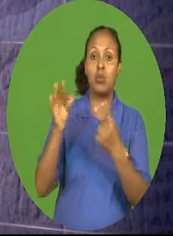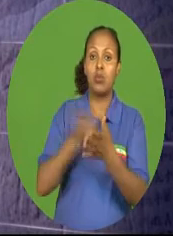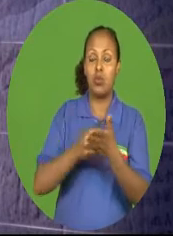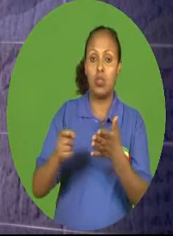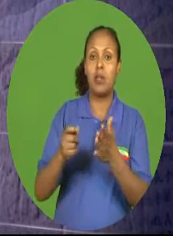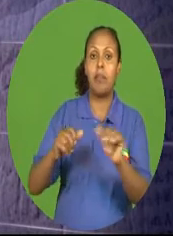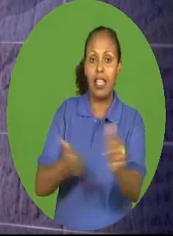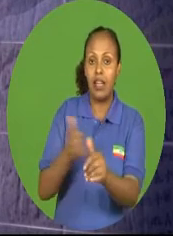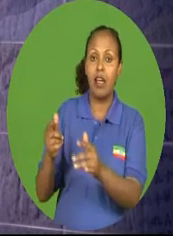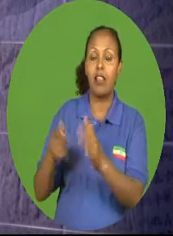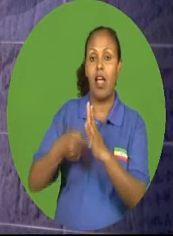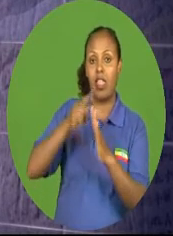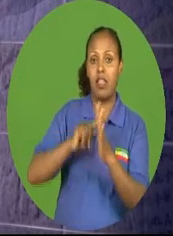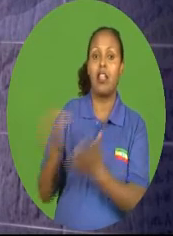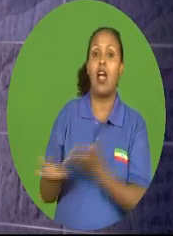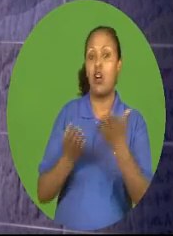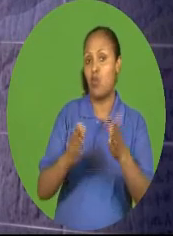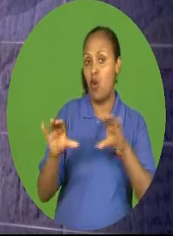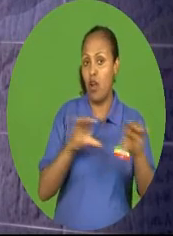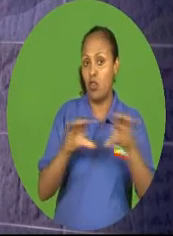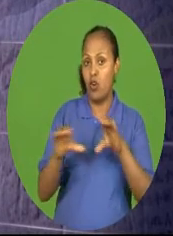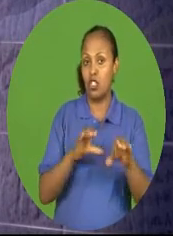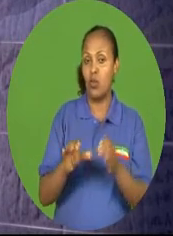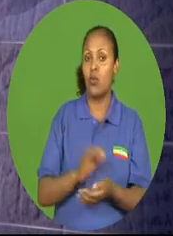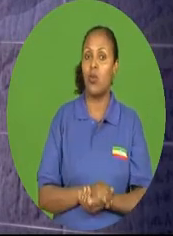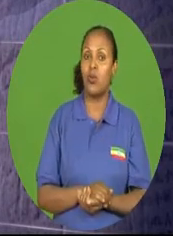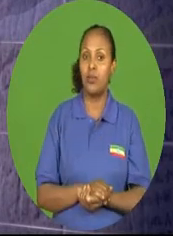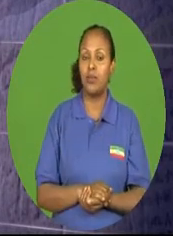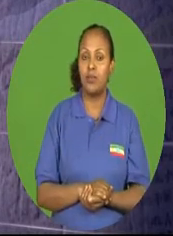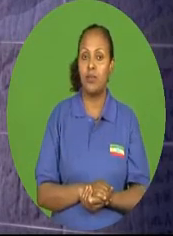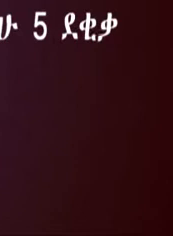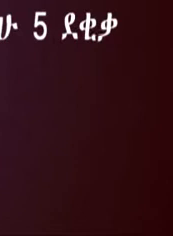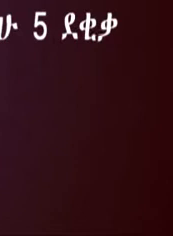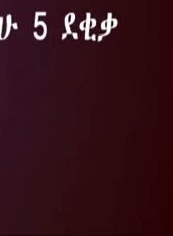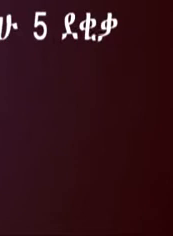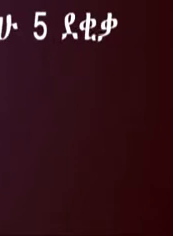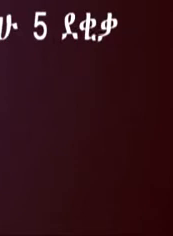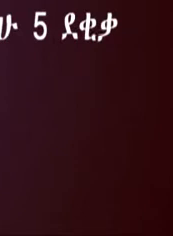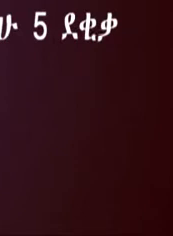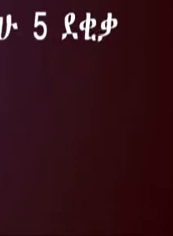መምህር የተመረጡ ጽሑፎችን በተከታታይ እንዲያቀርቡ ያድርጓቸው።